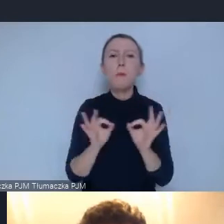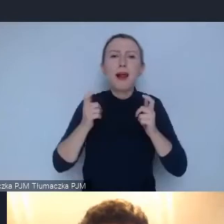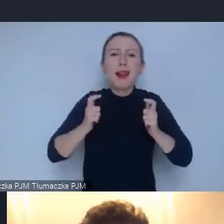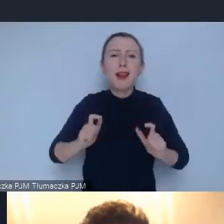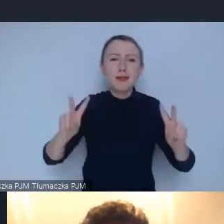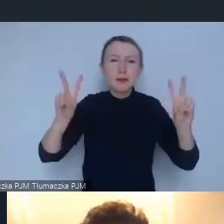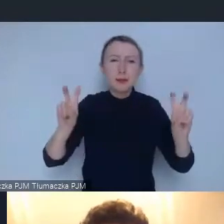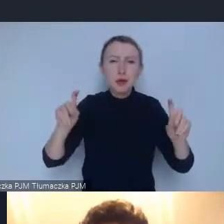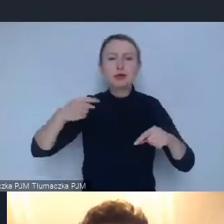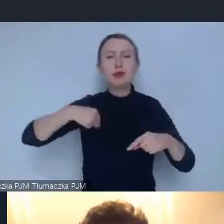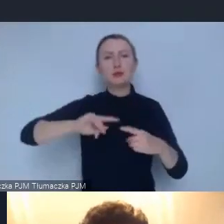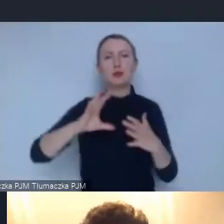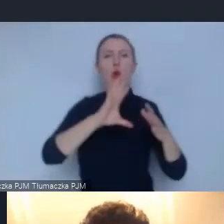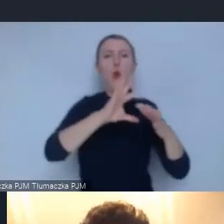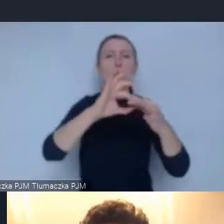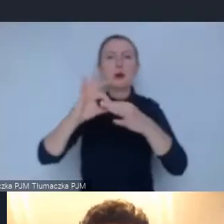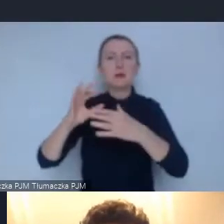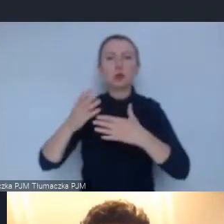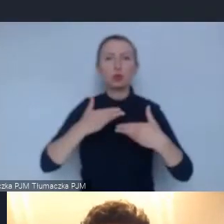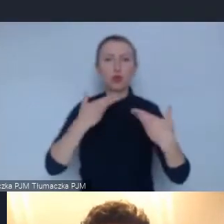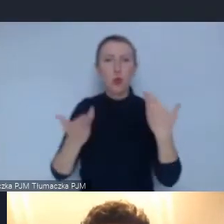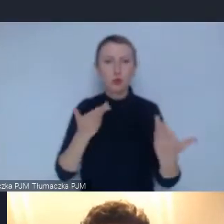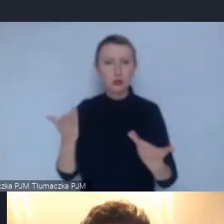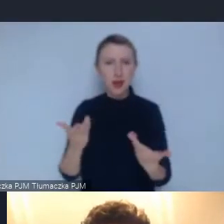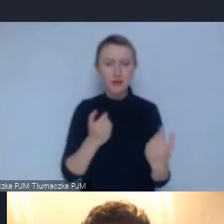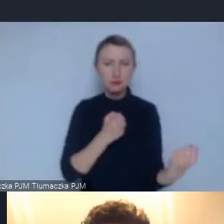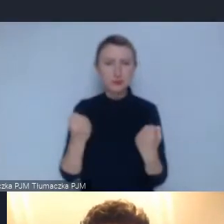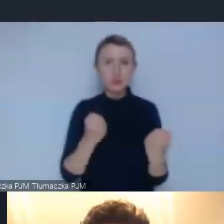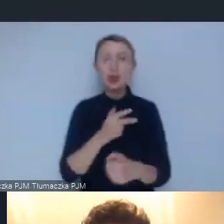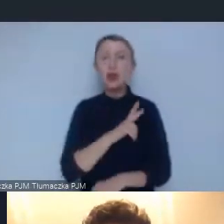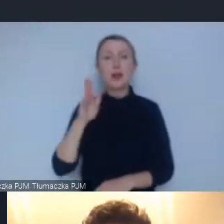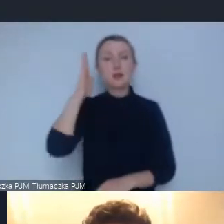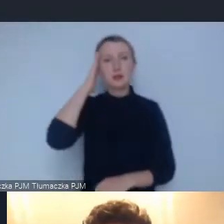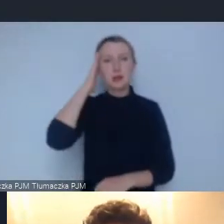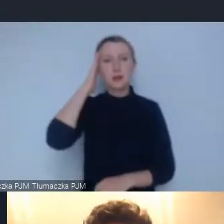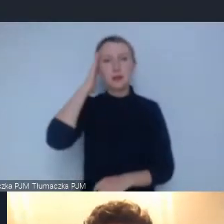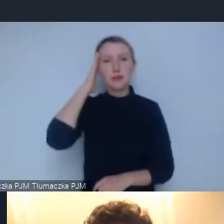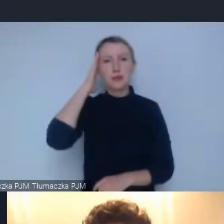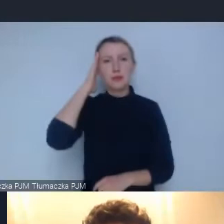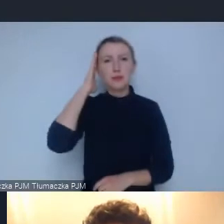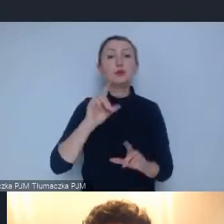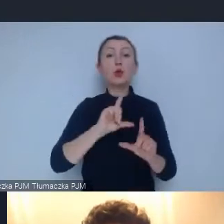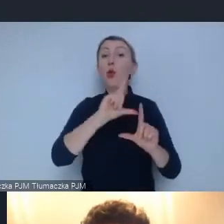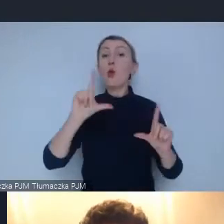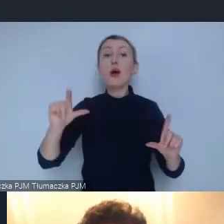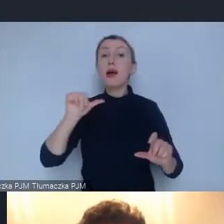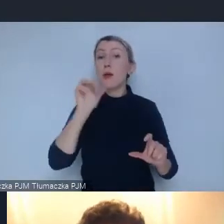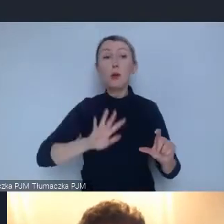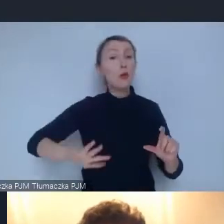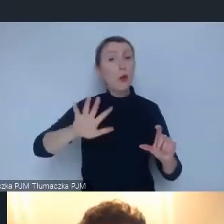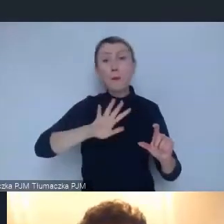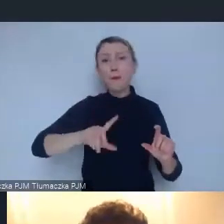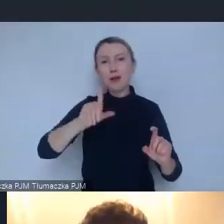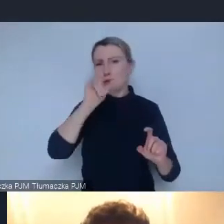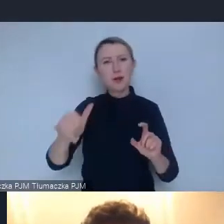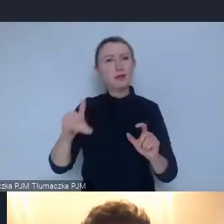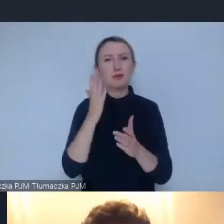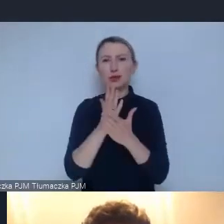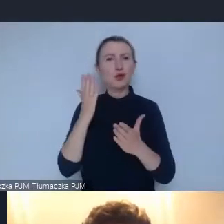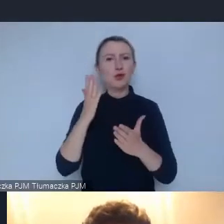kątem łańcuchu dostaw. Wszyscy zdali sobie sprawę, że kontynent europejski nie może polegać na